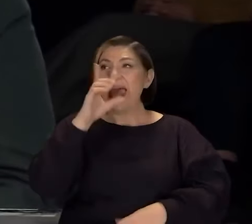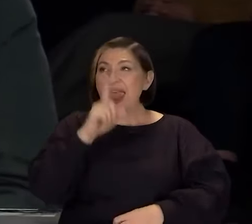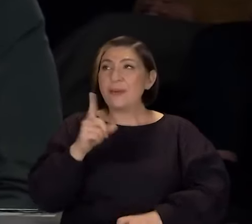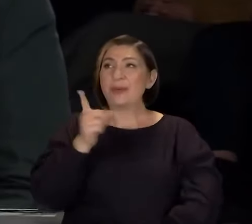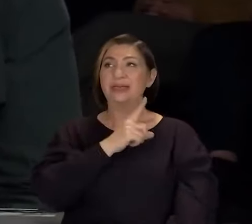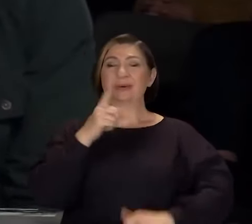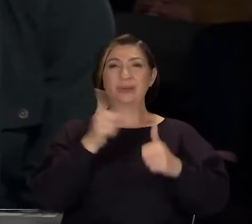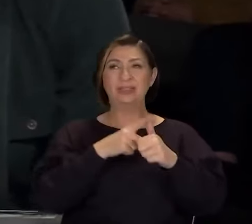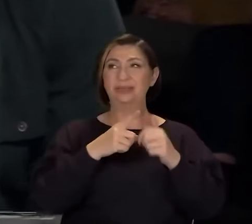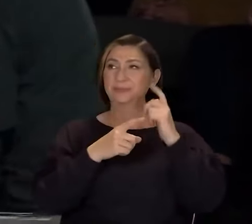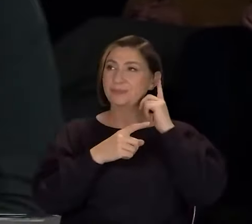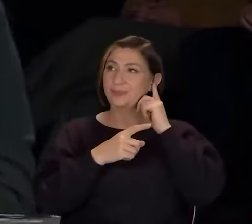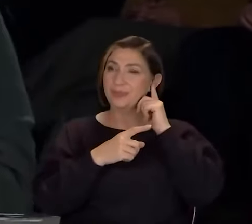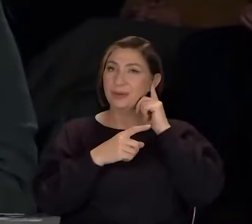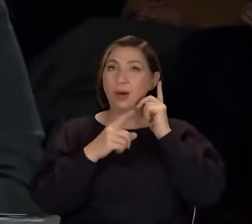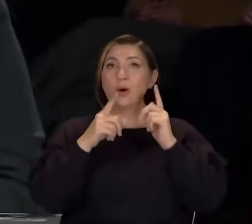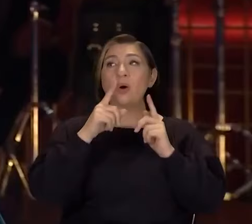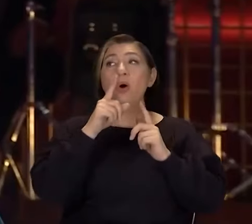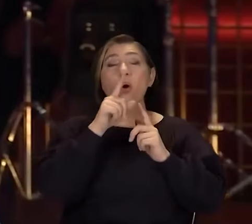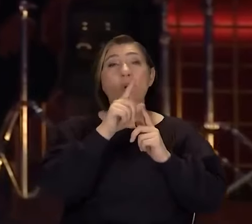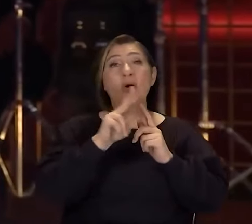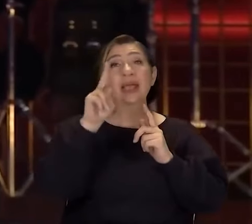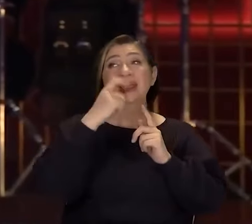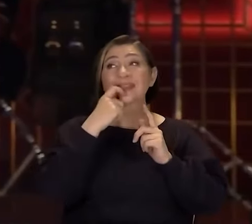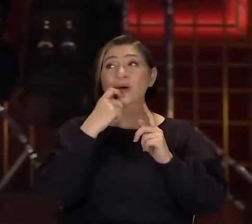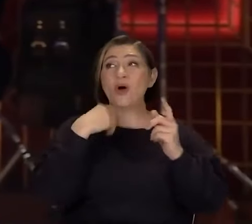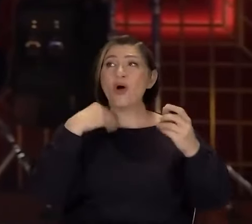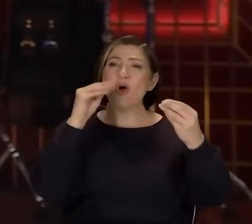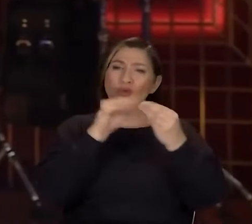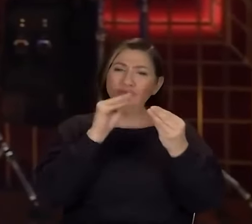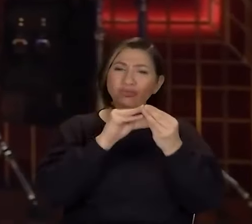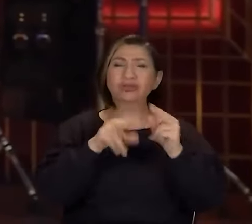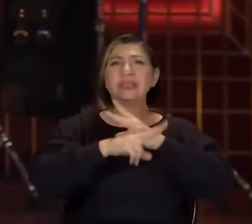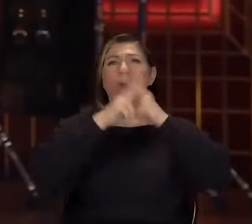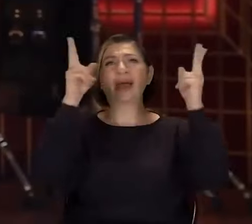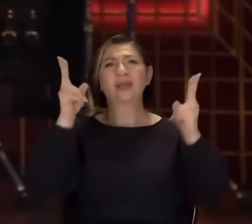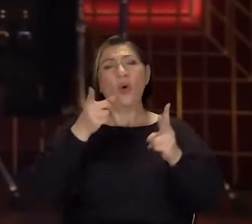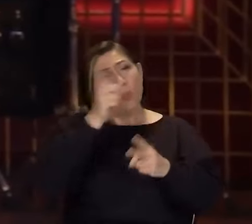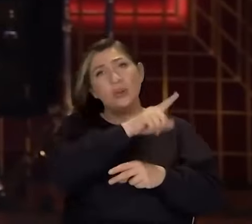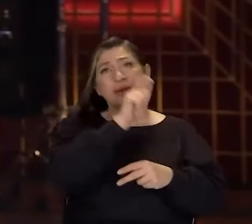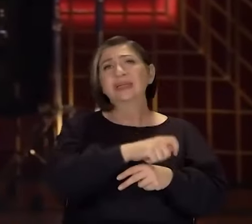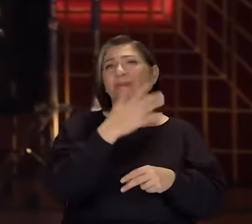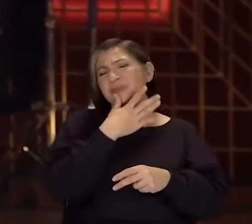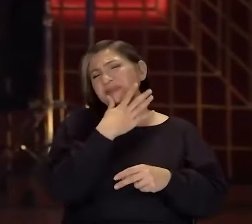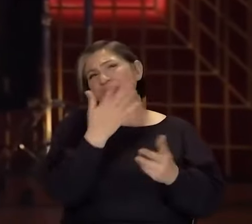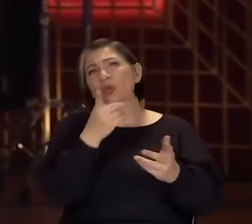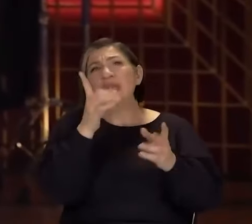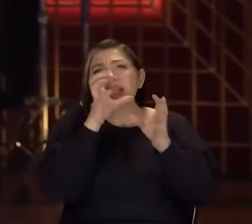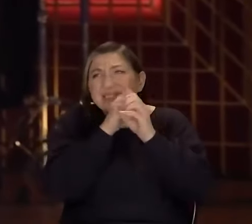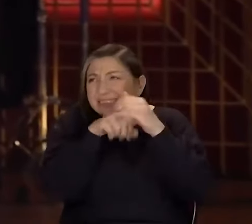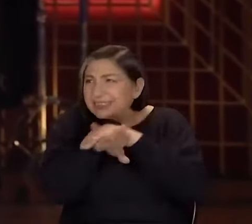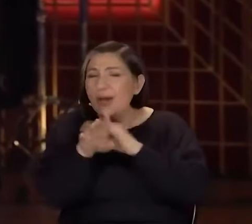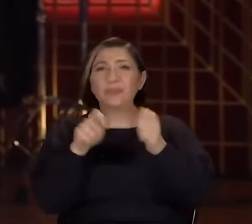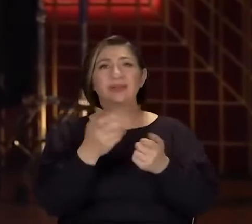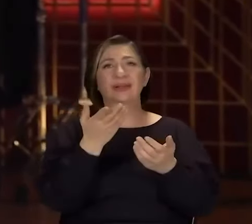başta. Şimdi ben yani 17... orada şeyde ayrılık şarkısında öpüşmüştük sabahlara kadar. Tamam öbürünü de yapsaydın bilseydik. Onu niye gizli